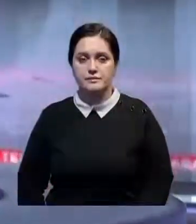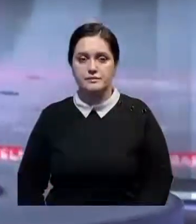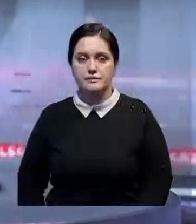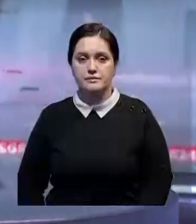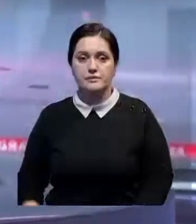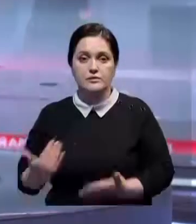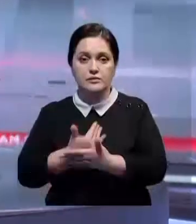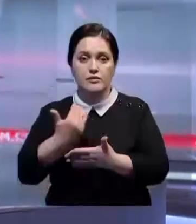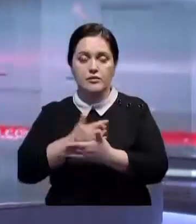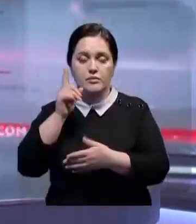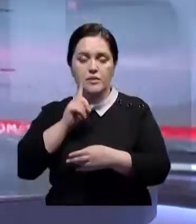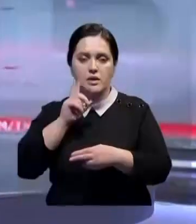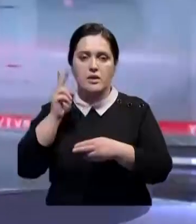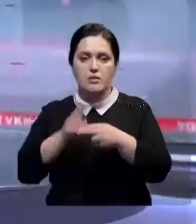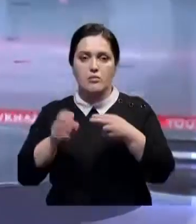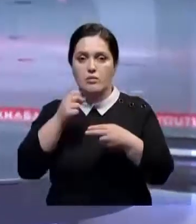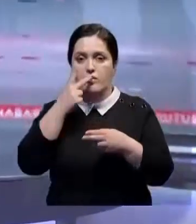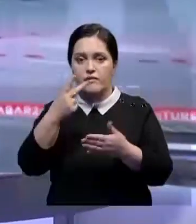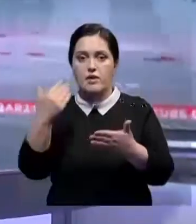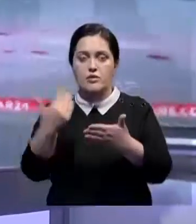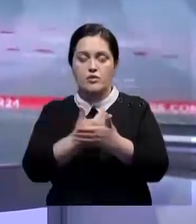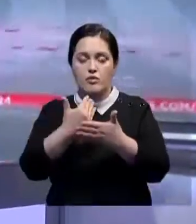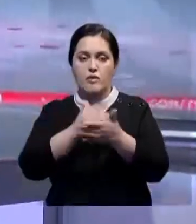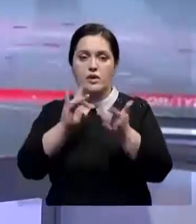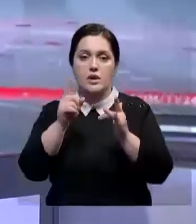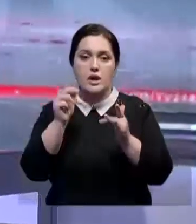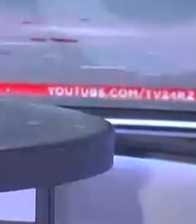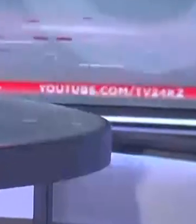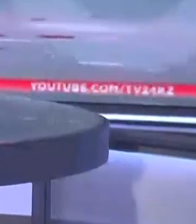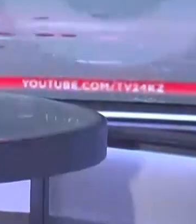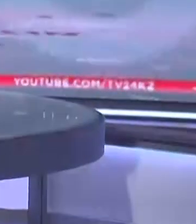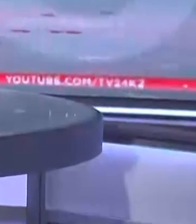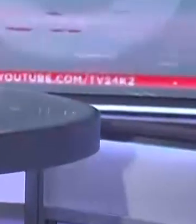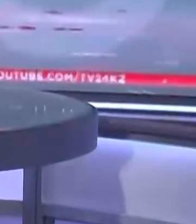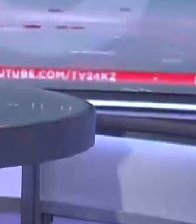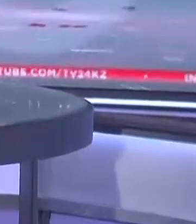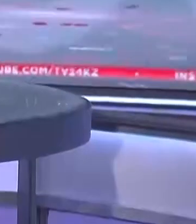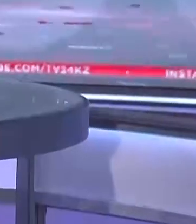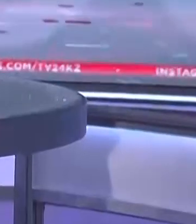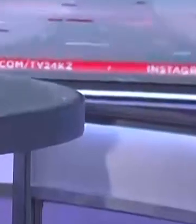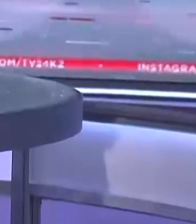К этому часу у меня все. Напомню, все наши новости доступны также на нашем сайте 24.kz. А эфир